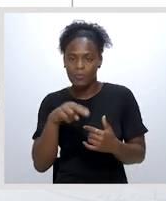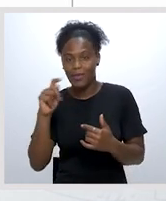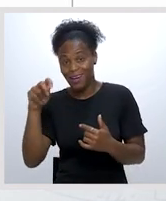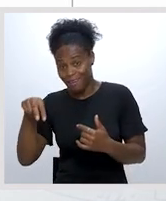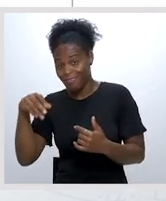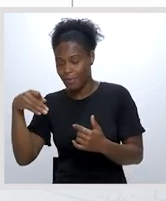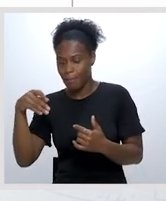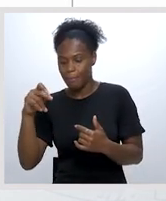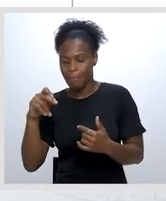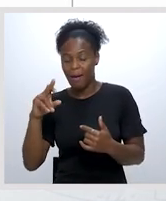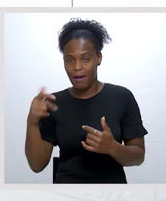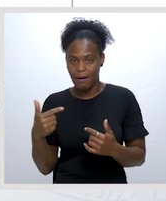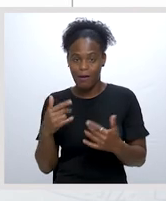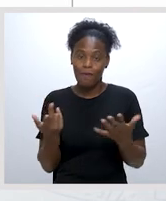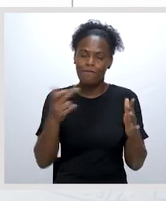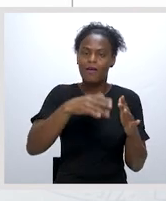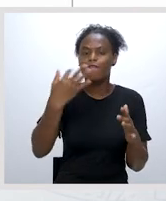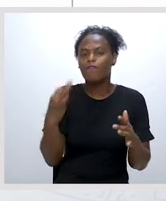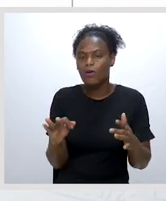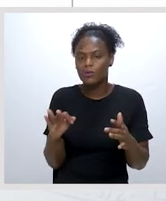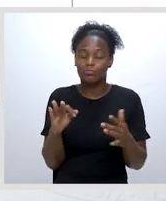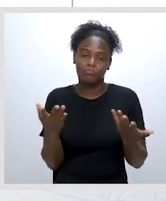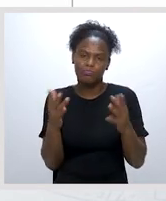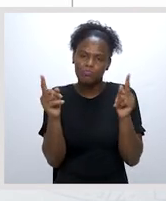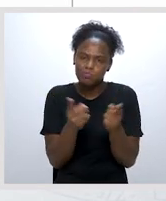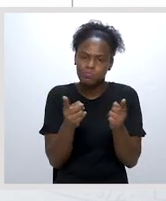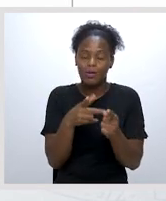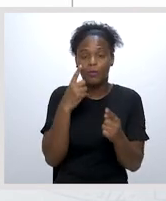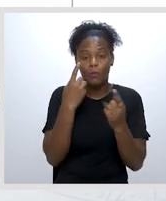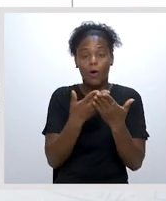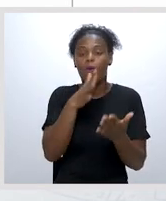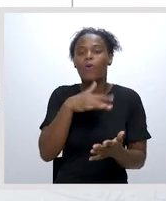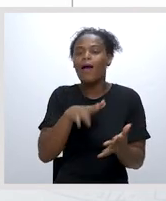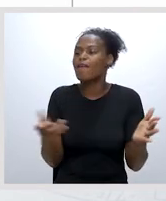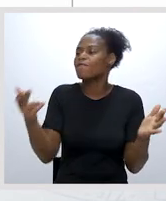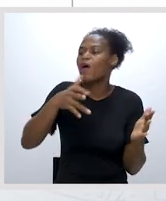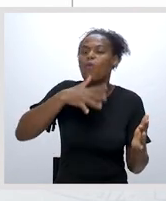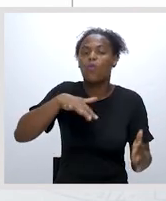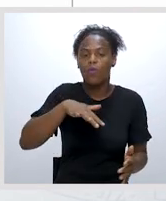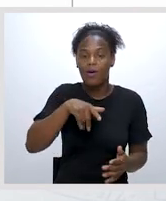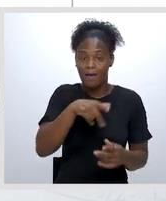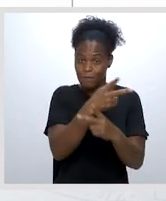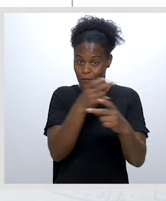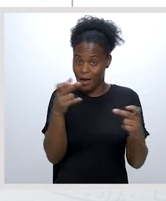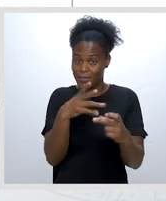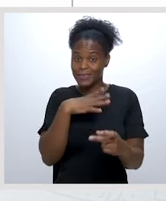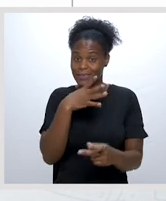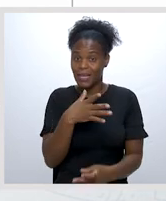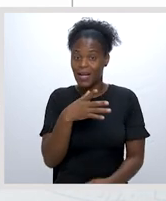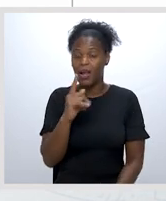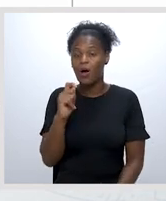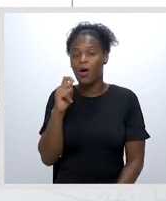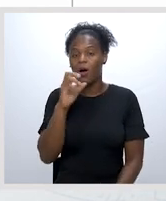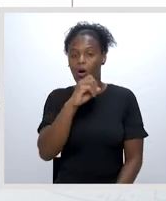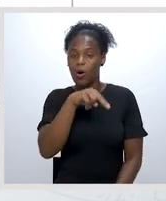enchanté ». On vient de France Miniature. Là, on veut montrer le lieu d'où l'on vient. Alors, cette phrase correspond à